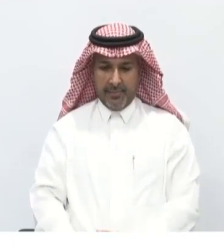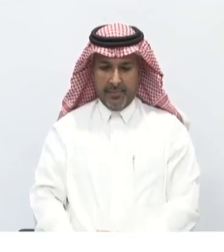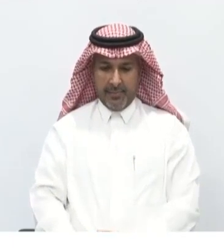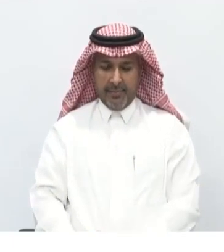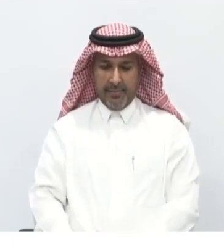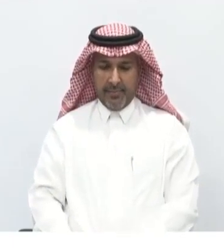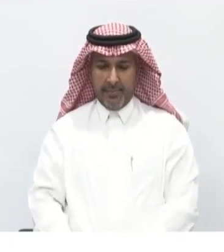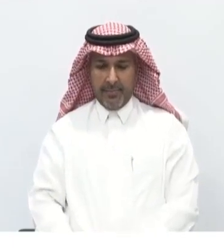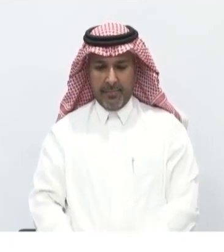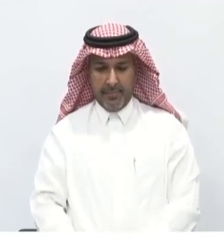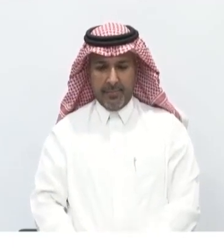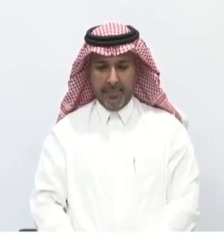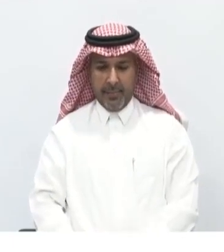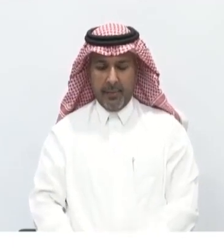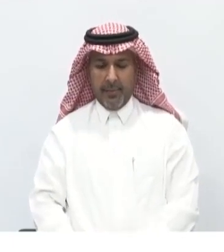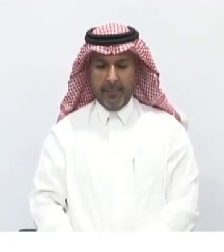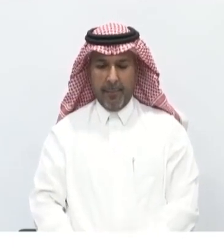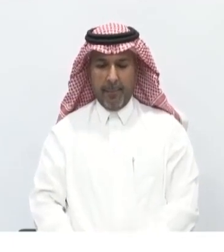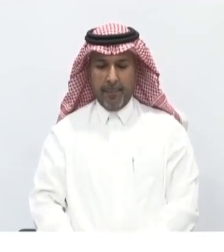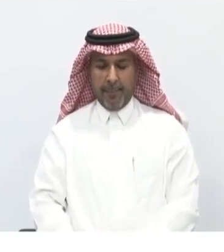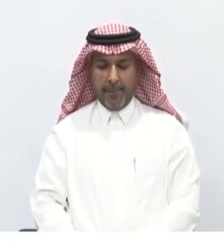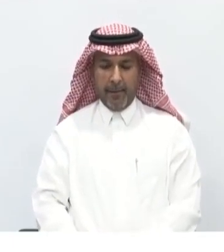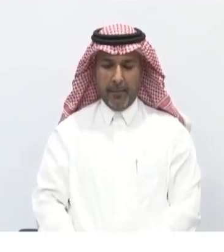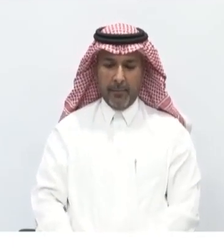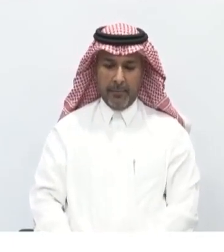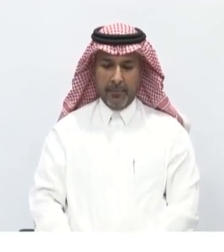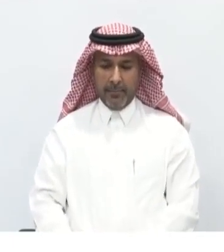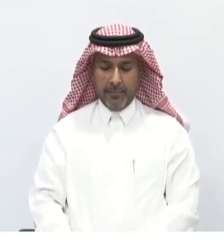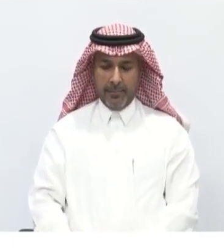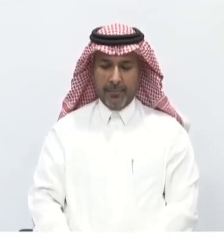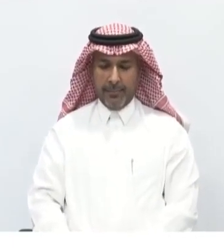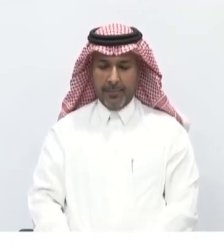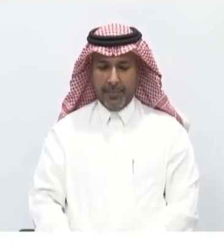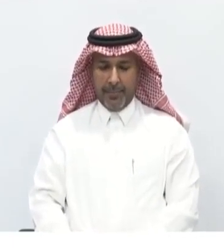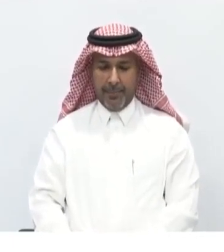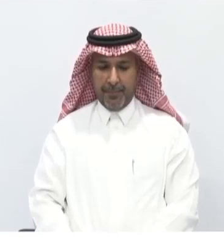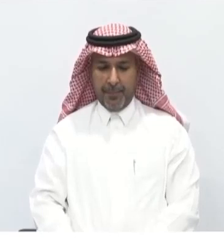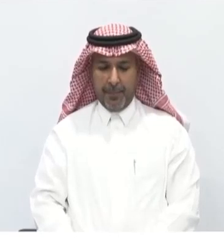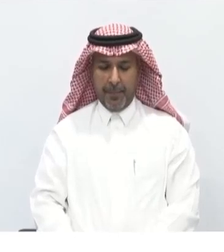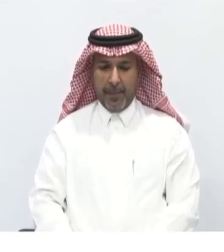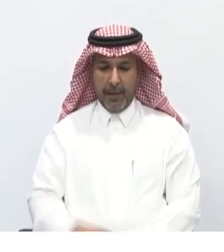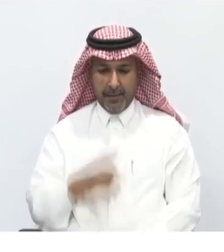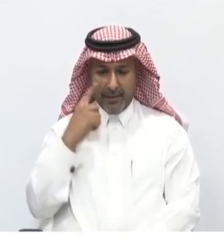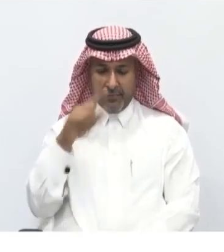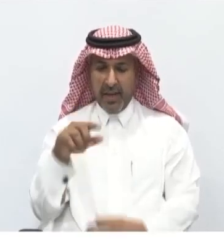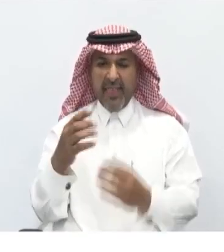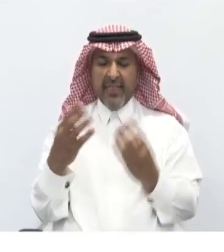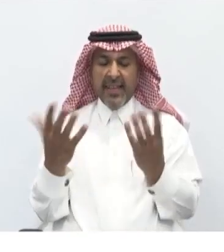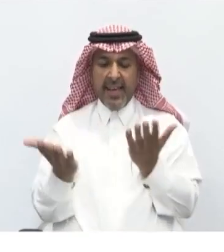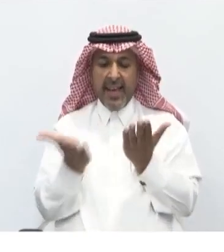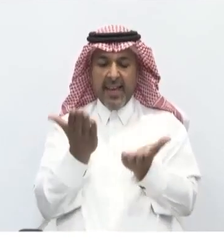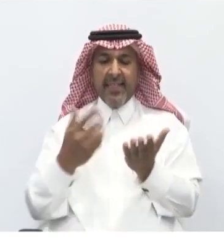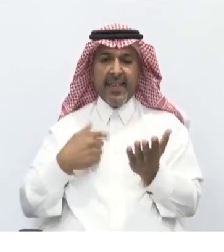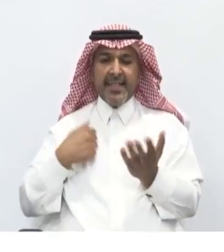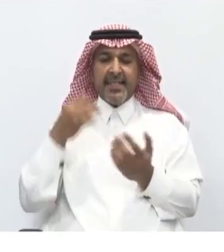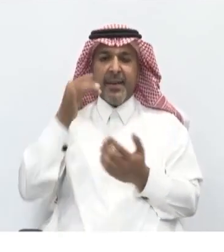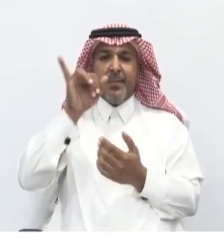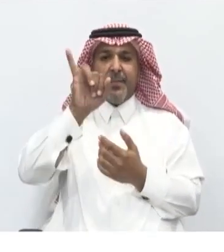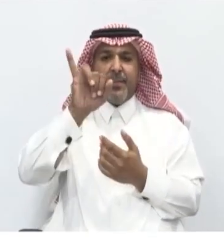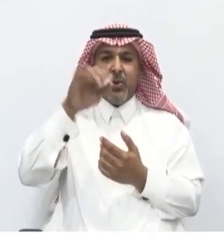هنا اصبح البروم اثنين بالتالي تغير معنى البوتاسيوم فلابد ان نضع هنا اثنين حتى تكون المعادله